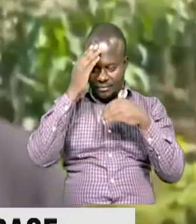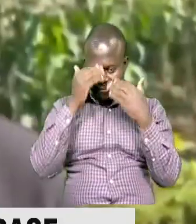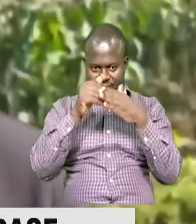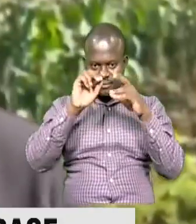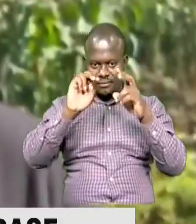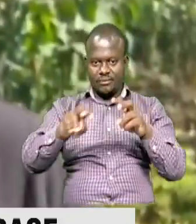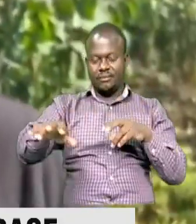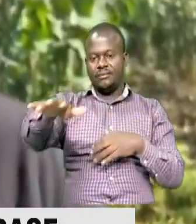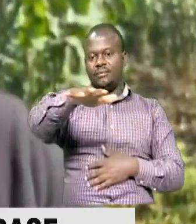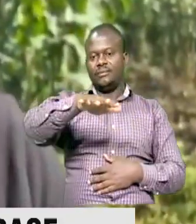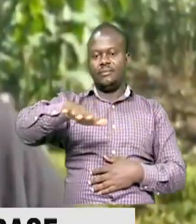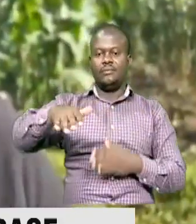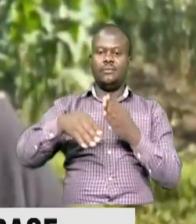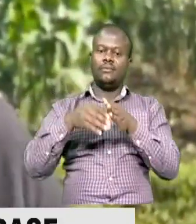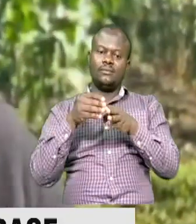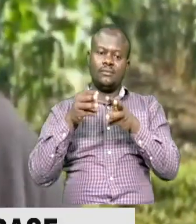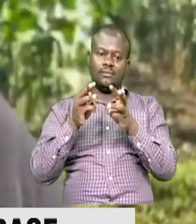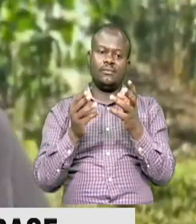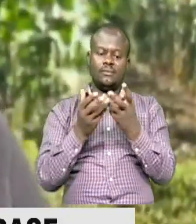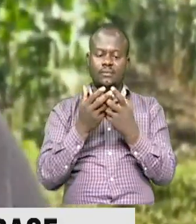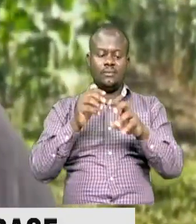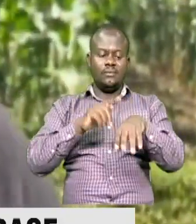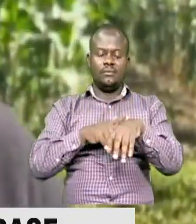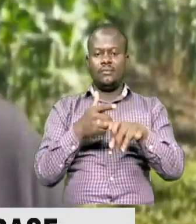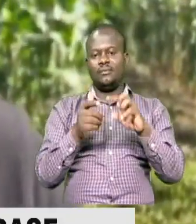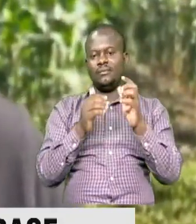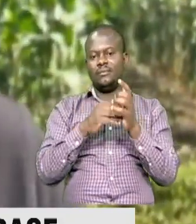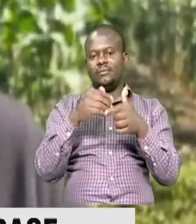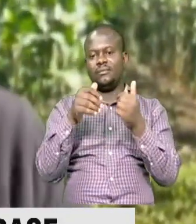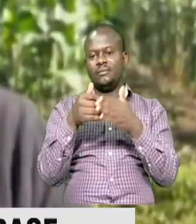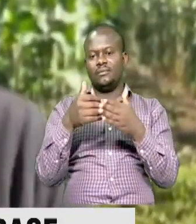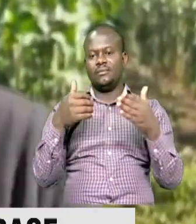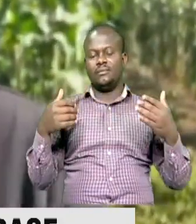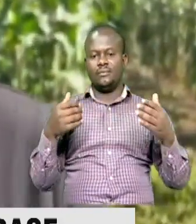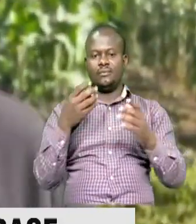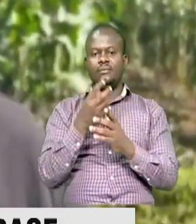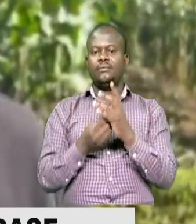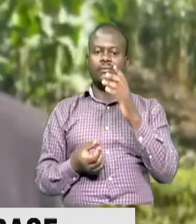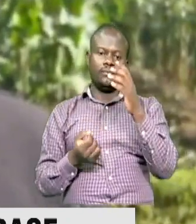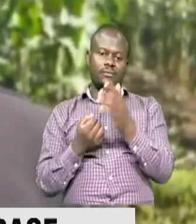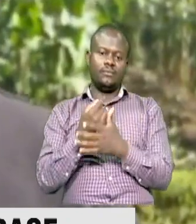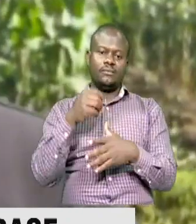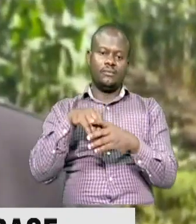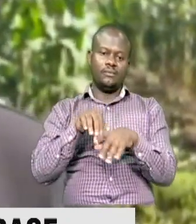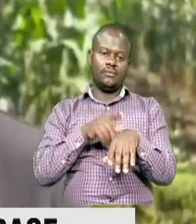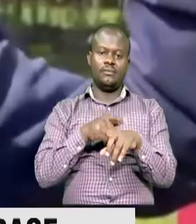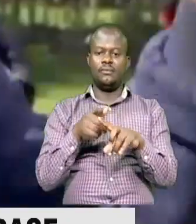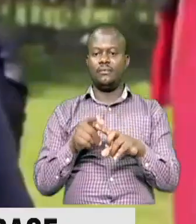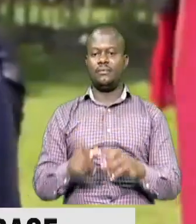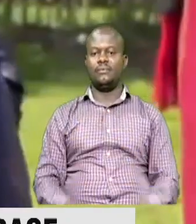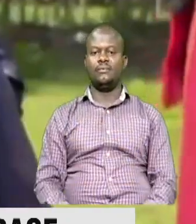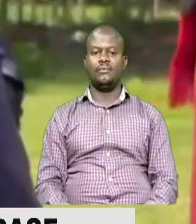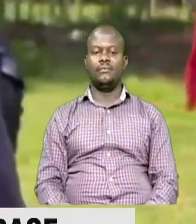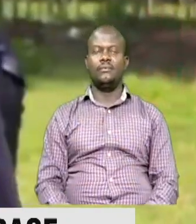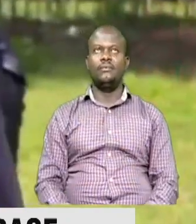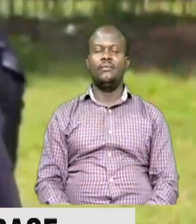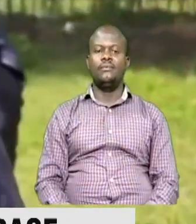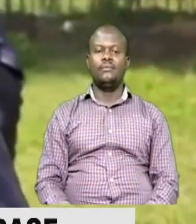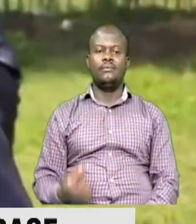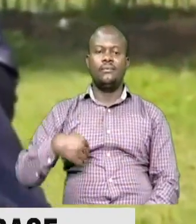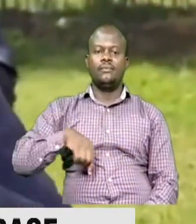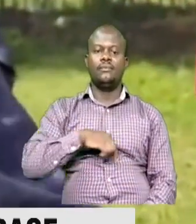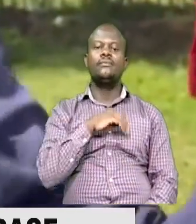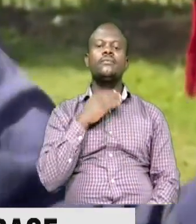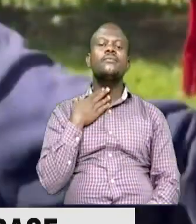uyu mwuzi wubakwe ku buryo bugezweho bwo gukomeza guhura n'igihombo wagiye ubateza mu bihe bitandukanye. Tukaba twifuzaga